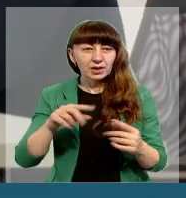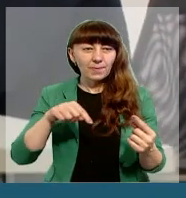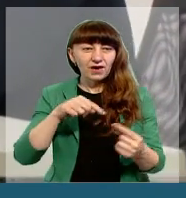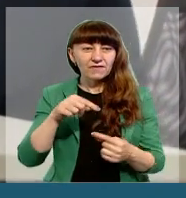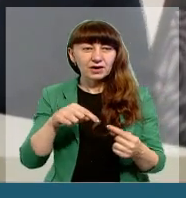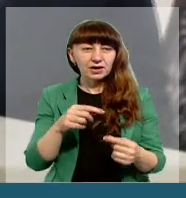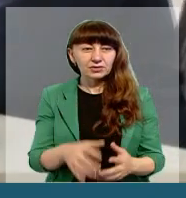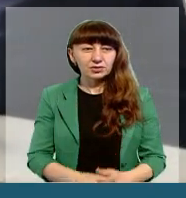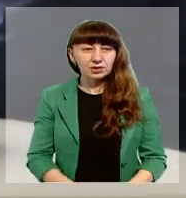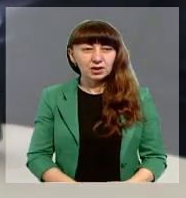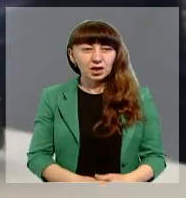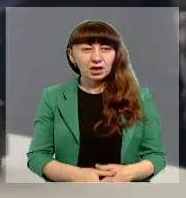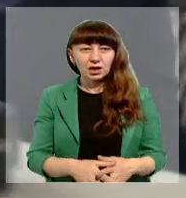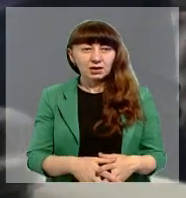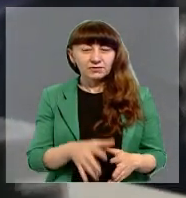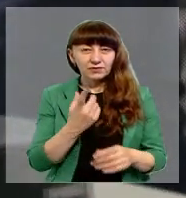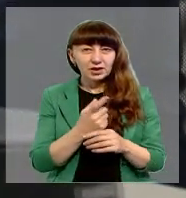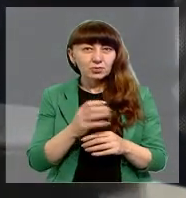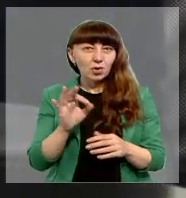В этот момент нельзя трогать.